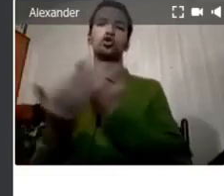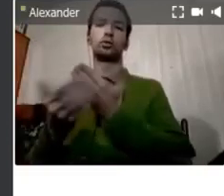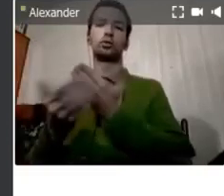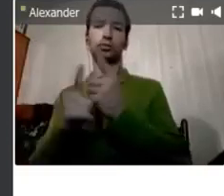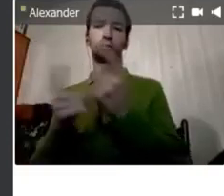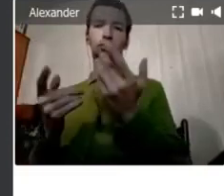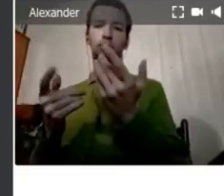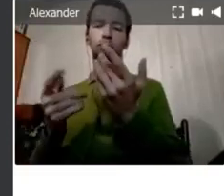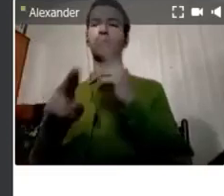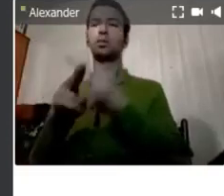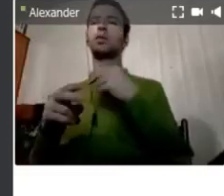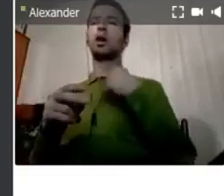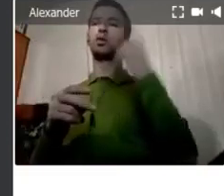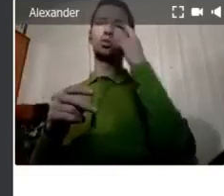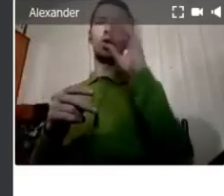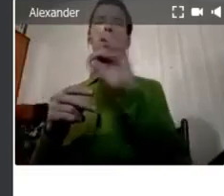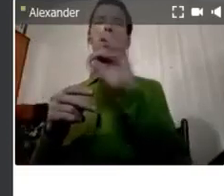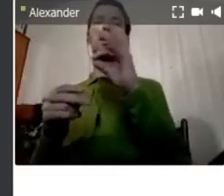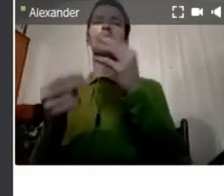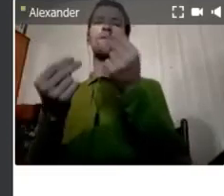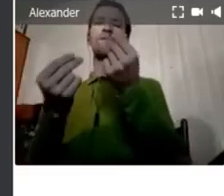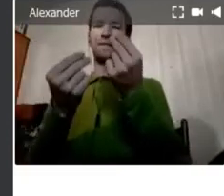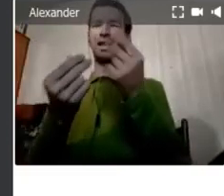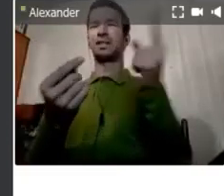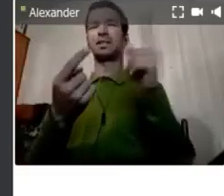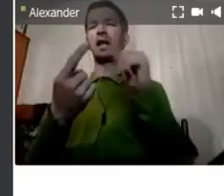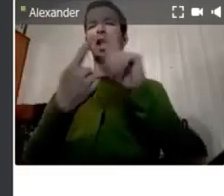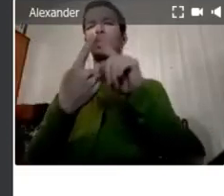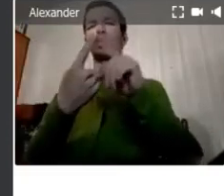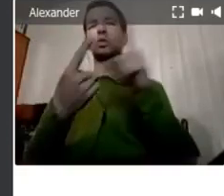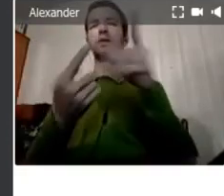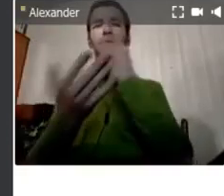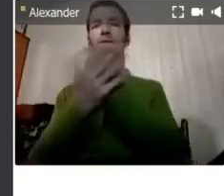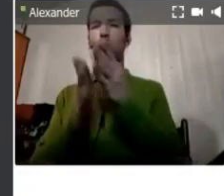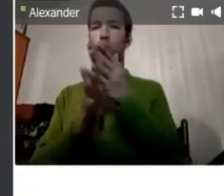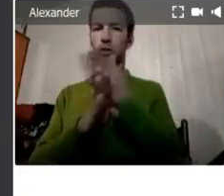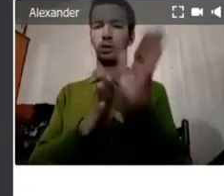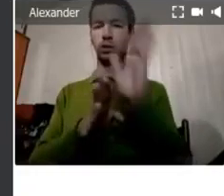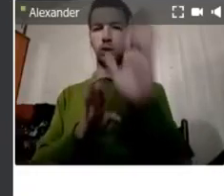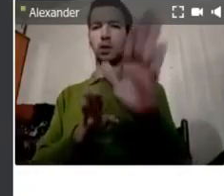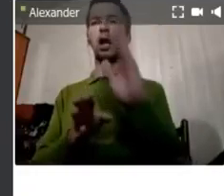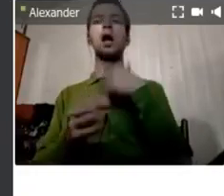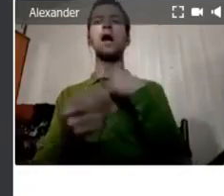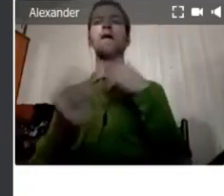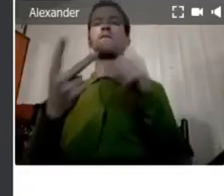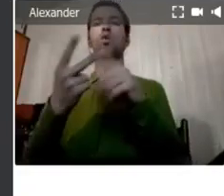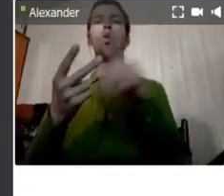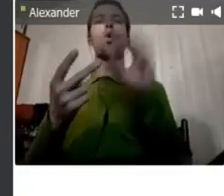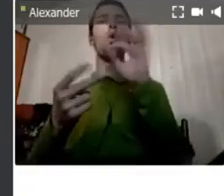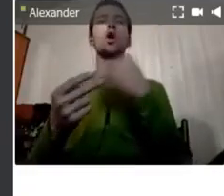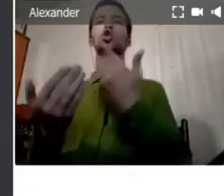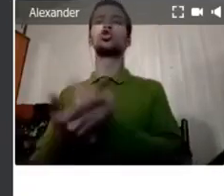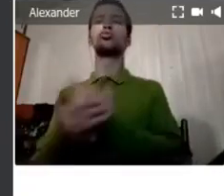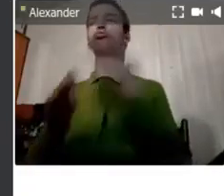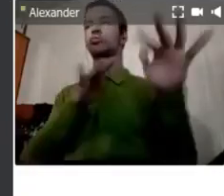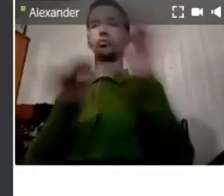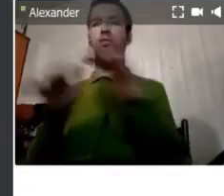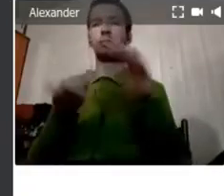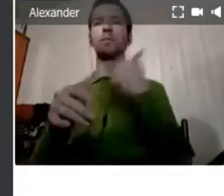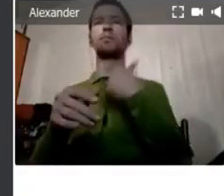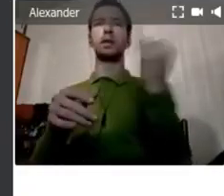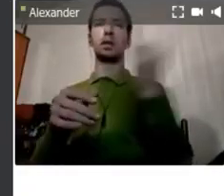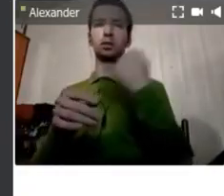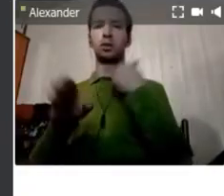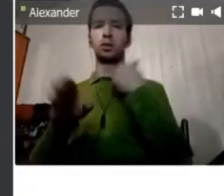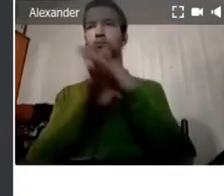здесь благодаря Global Intergop, потому что если бы у меня не было этого бизнеса, если бы у меня не было здесь дохода, я бы